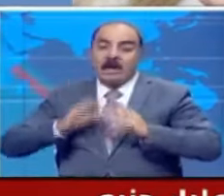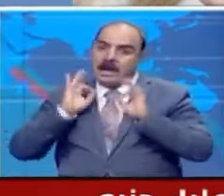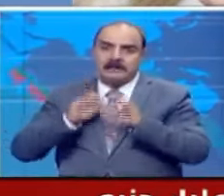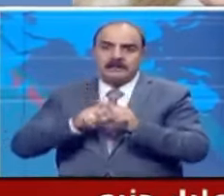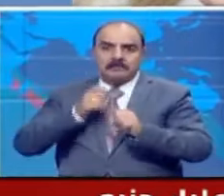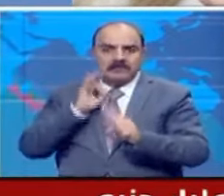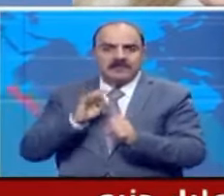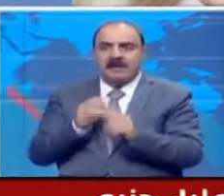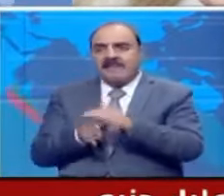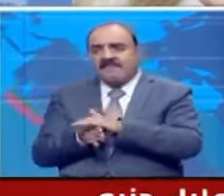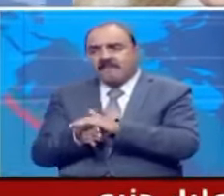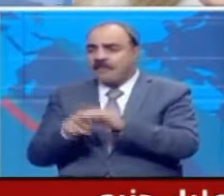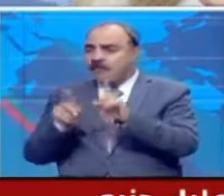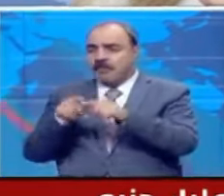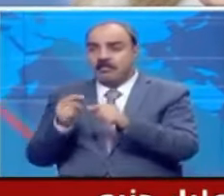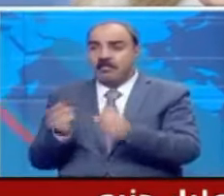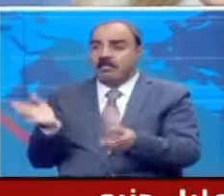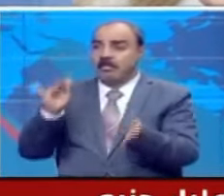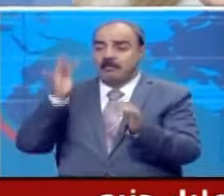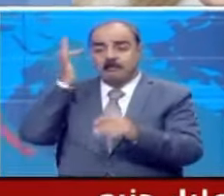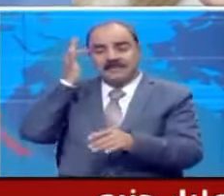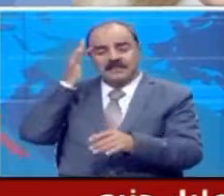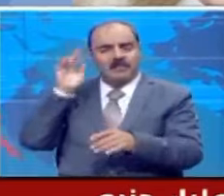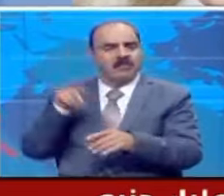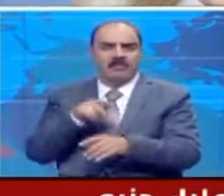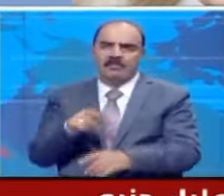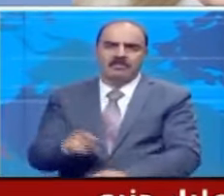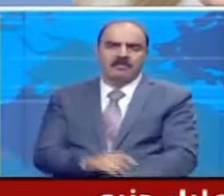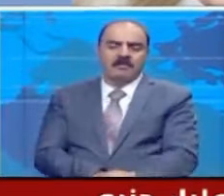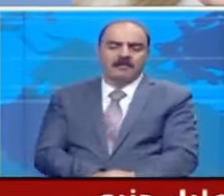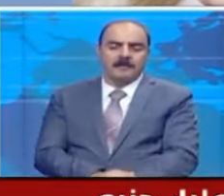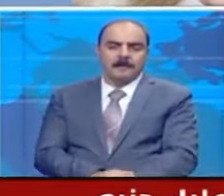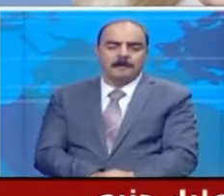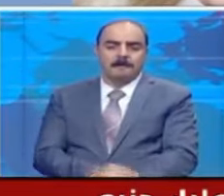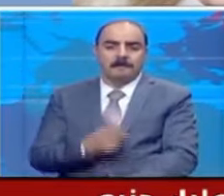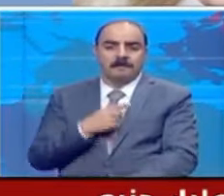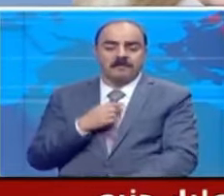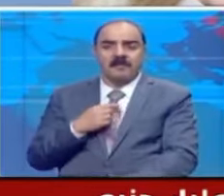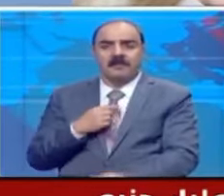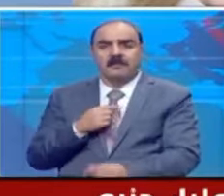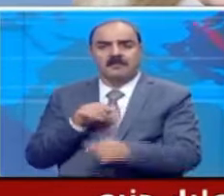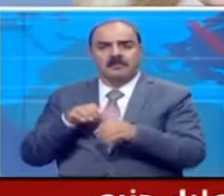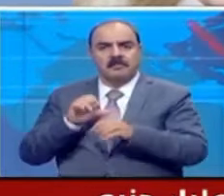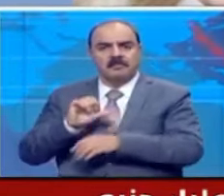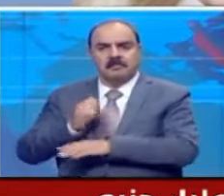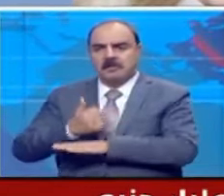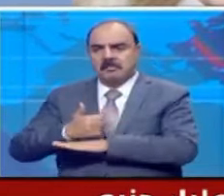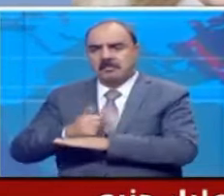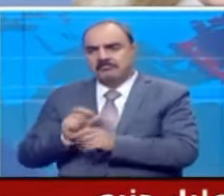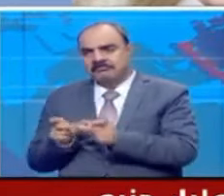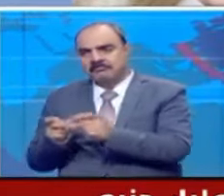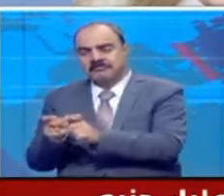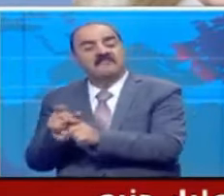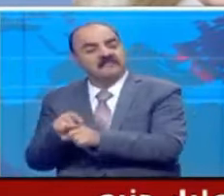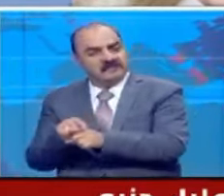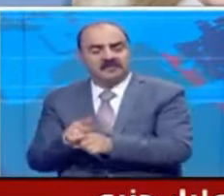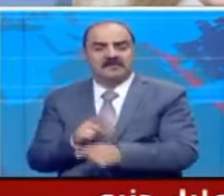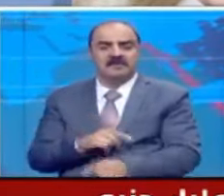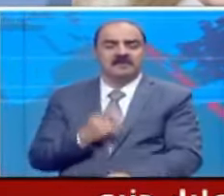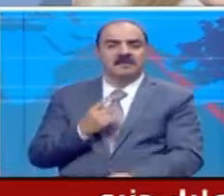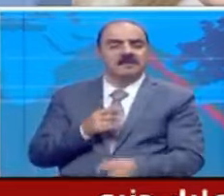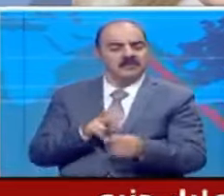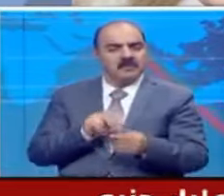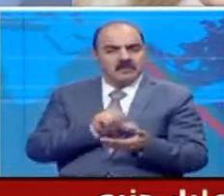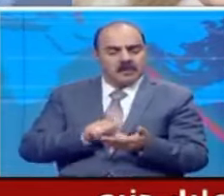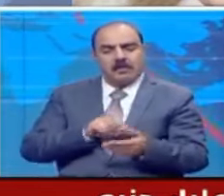السلع الأساسية للمواطن المصري. وشفنا يعني جهاز حماية المستهلك، شفنا أيضا يعني، لكن أنا